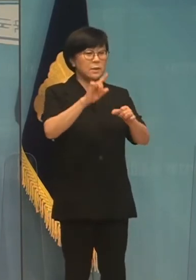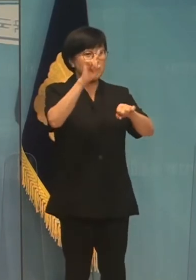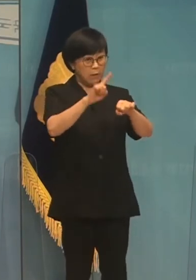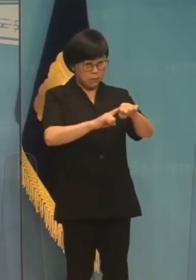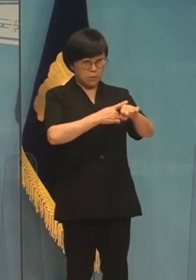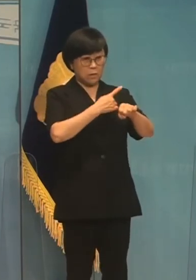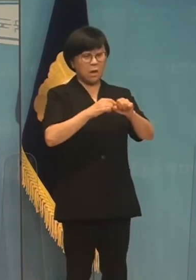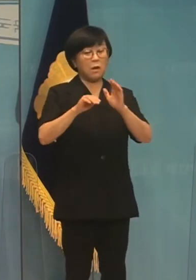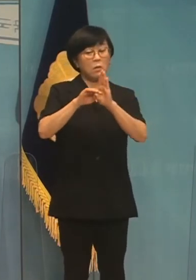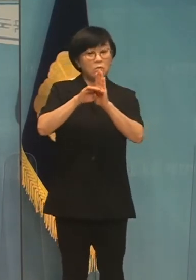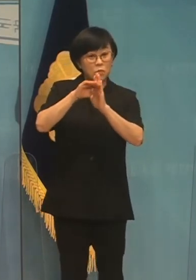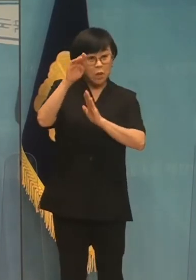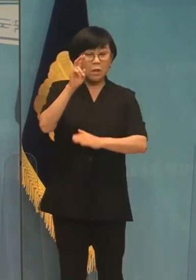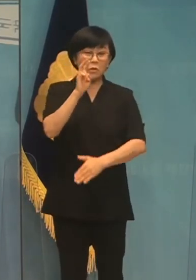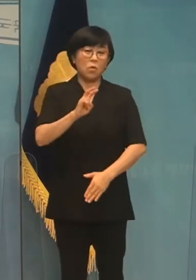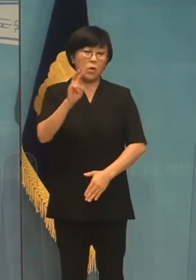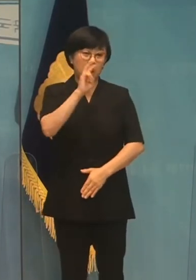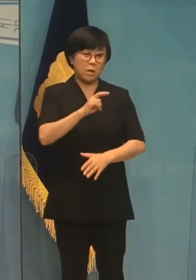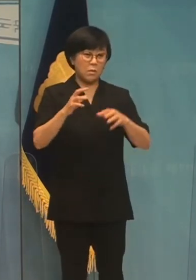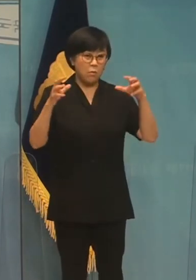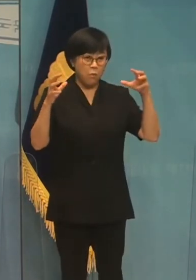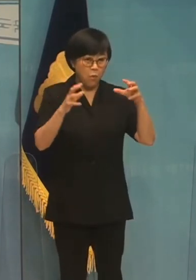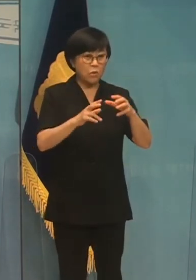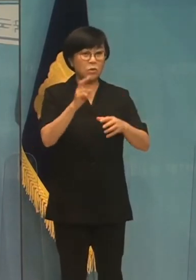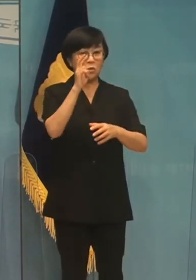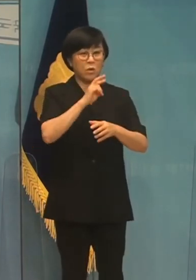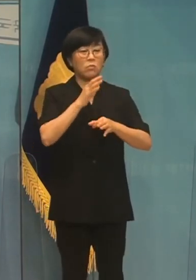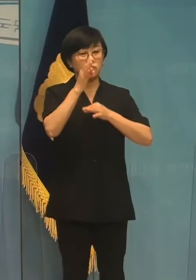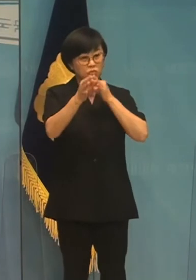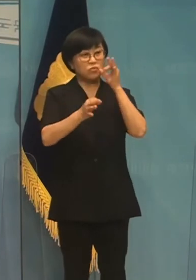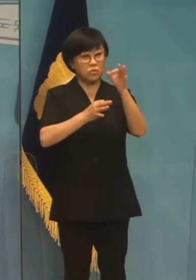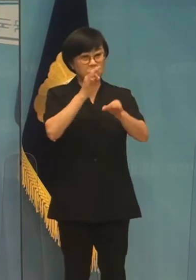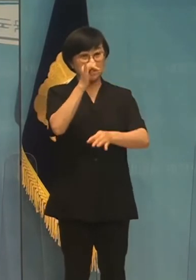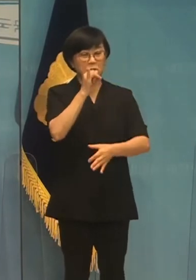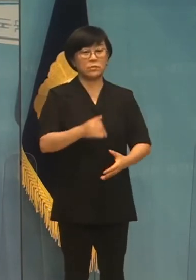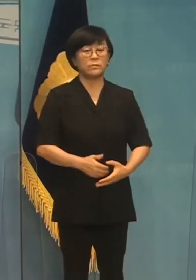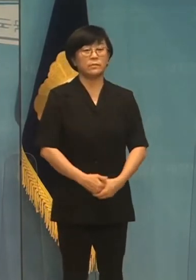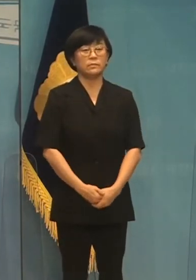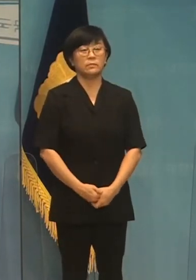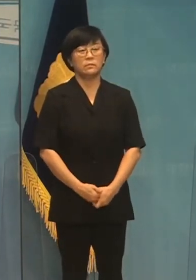자연스럽게 북한 노래를 합창하는 데까지 이르렀습니다.